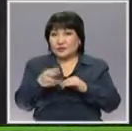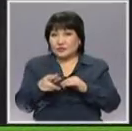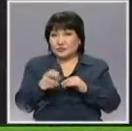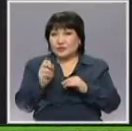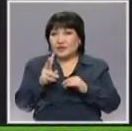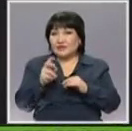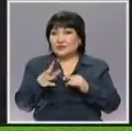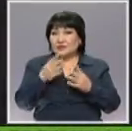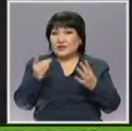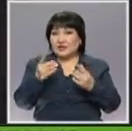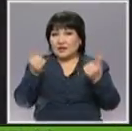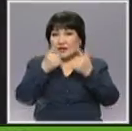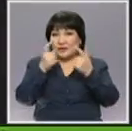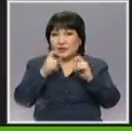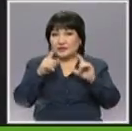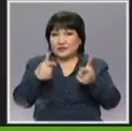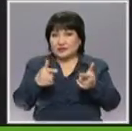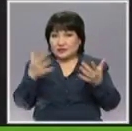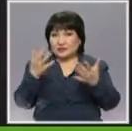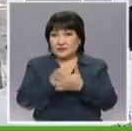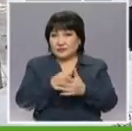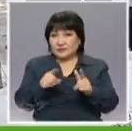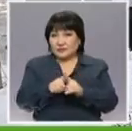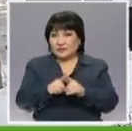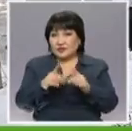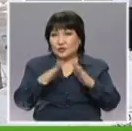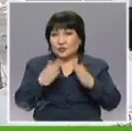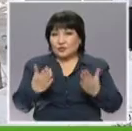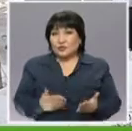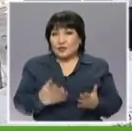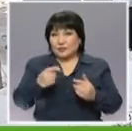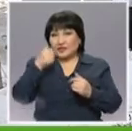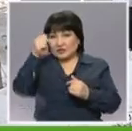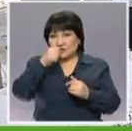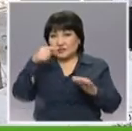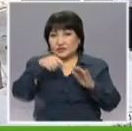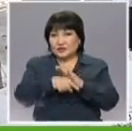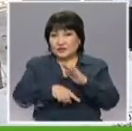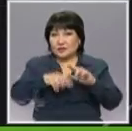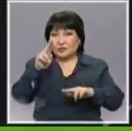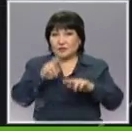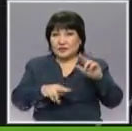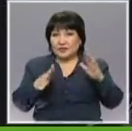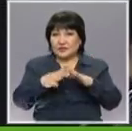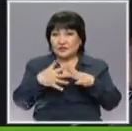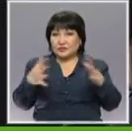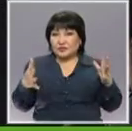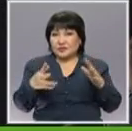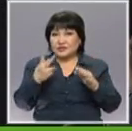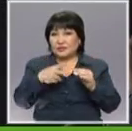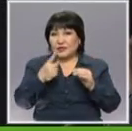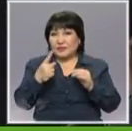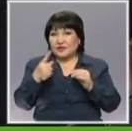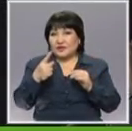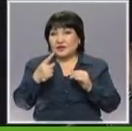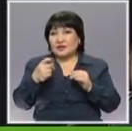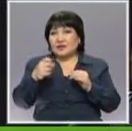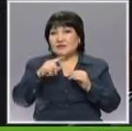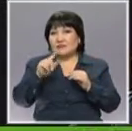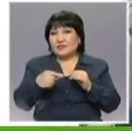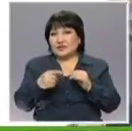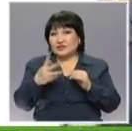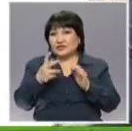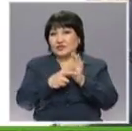хабар жетті. Себебі ұзақтан күткен тұрғын үй бір жыл көлемінде бой көтереді. Ғимараттың жалпы көлемі 21759 шаршы